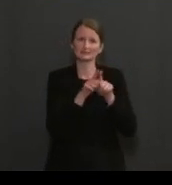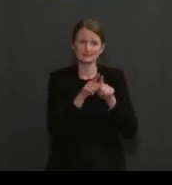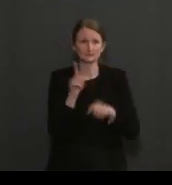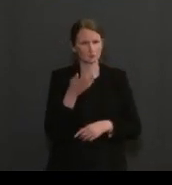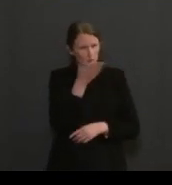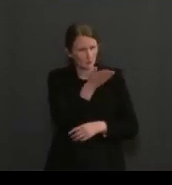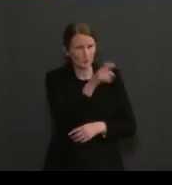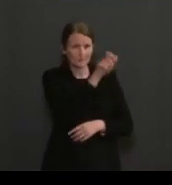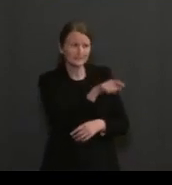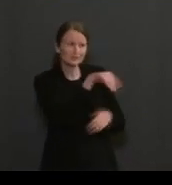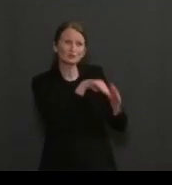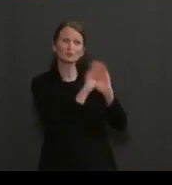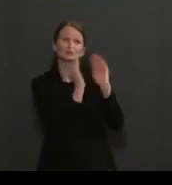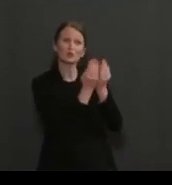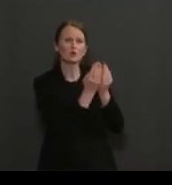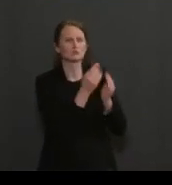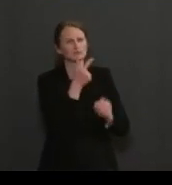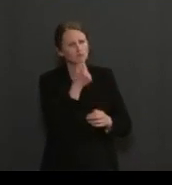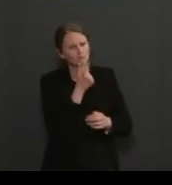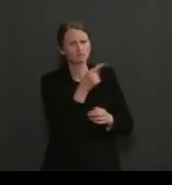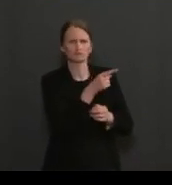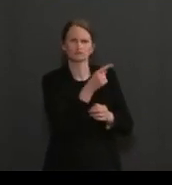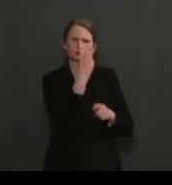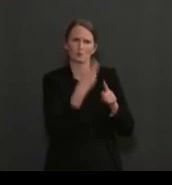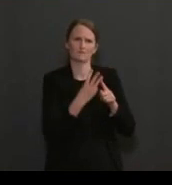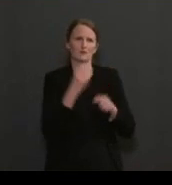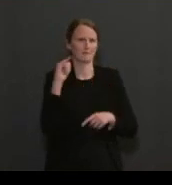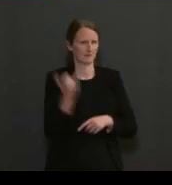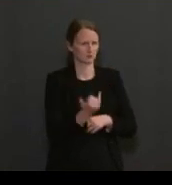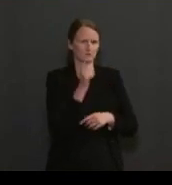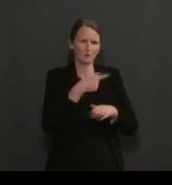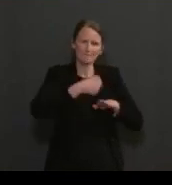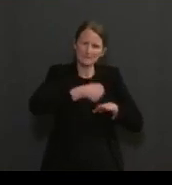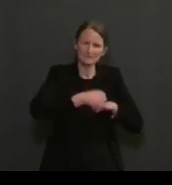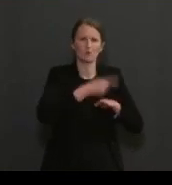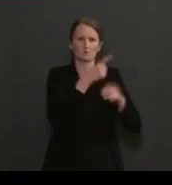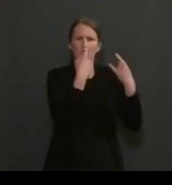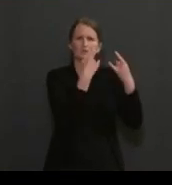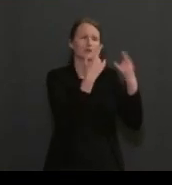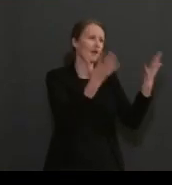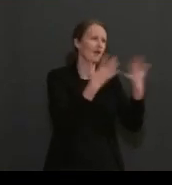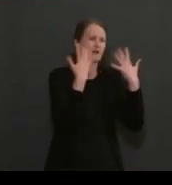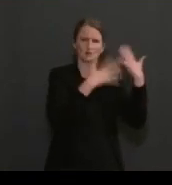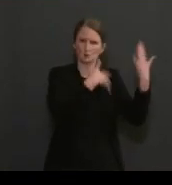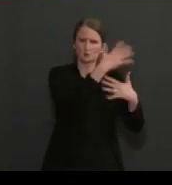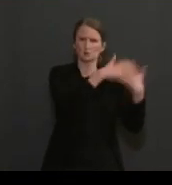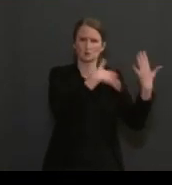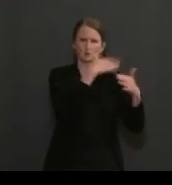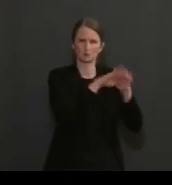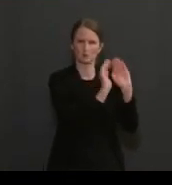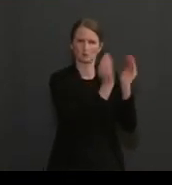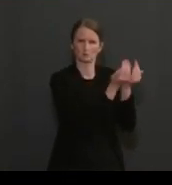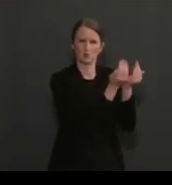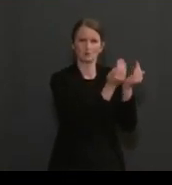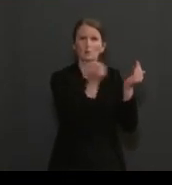fois sur la journée, plus bien sûr si c'est faisable. de manière à ce que, effectivement, on